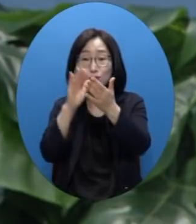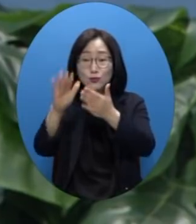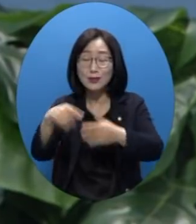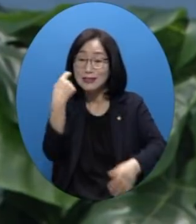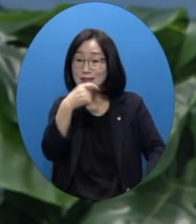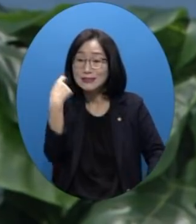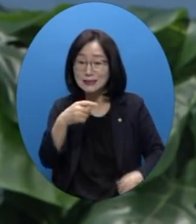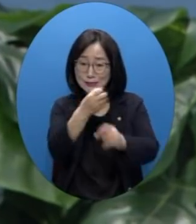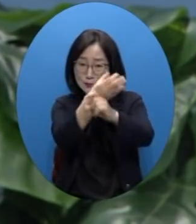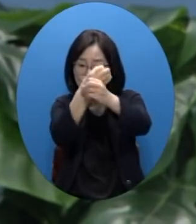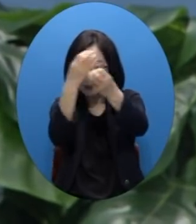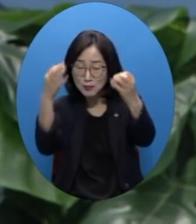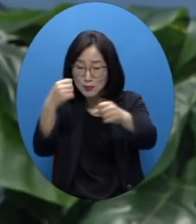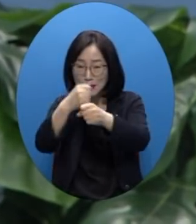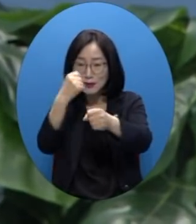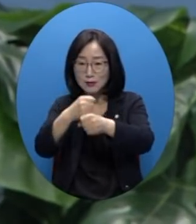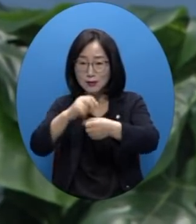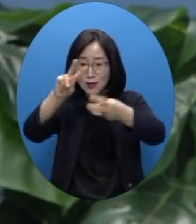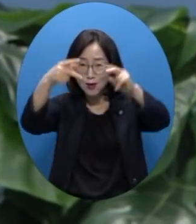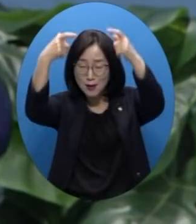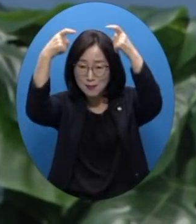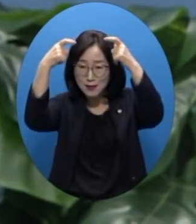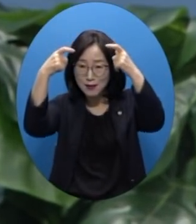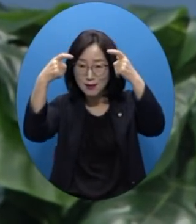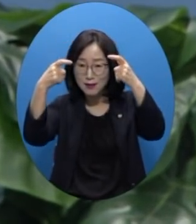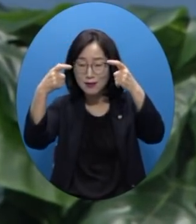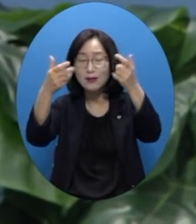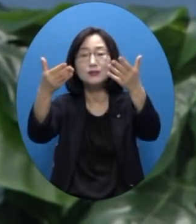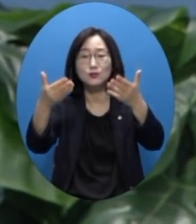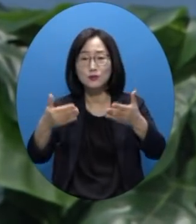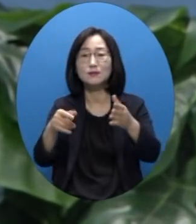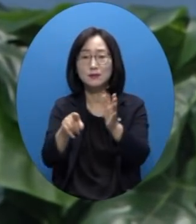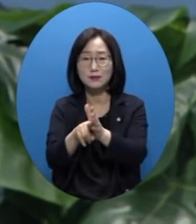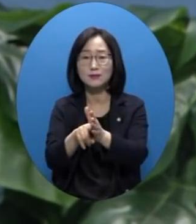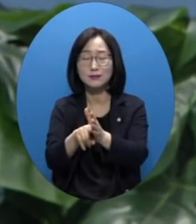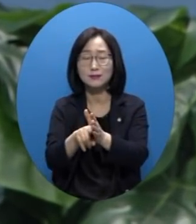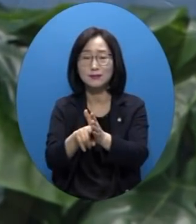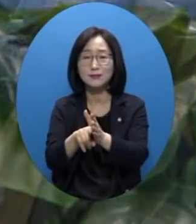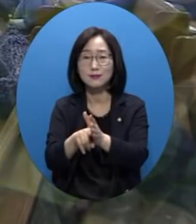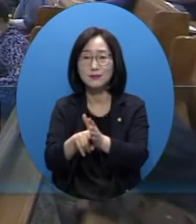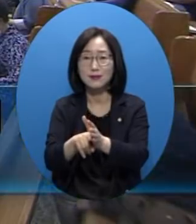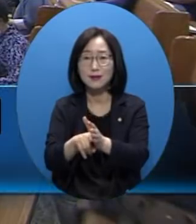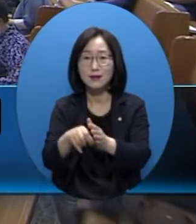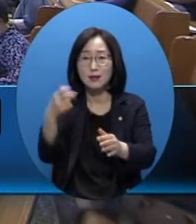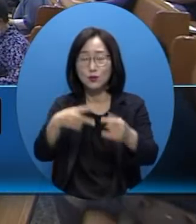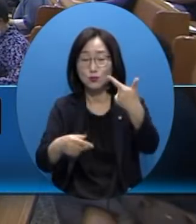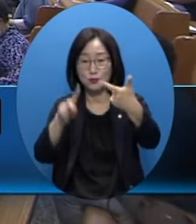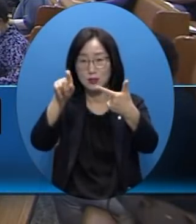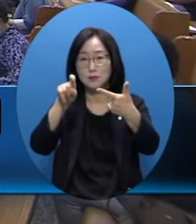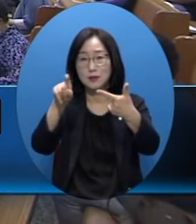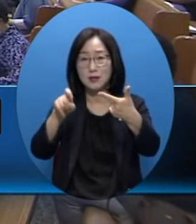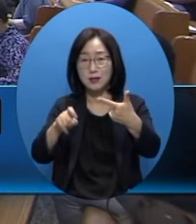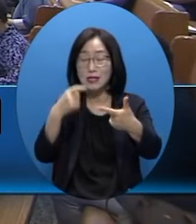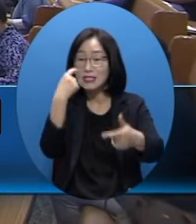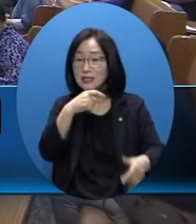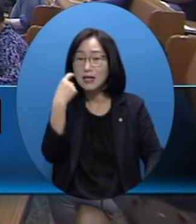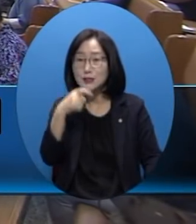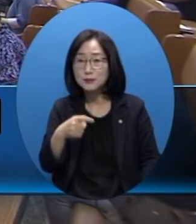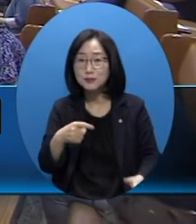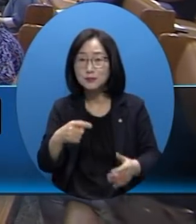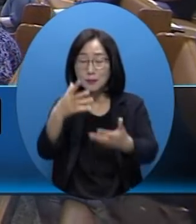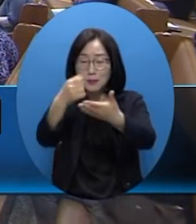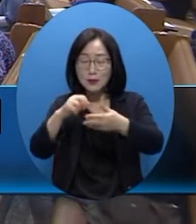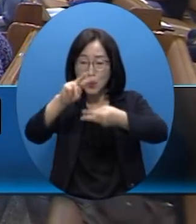은과 금으로 만든 화려한 면류관을 우리에게 씌워주시는 것입니다. 스가랴 6장 11절입니다. 은과 금을